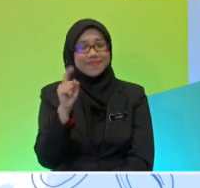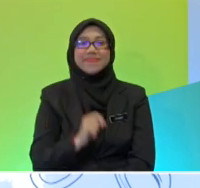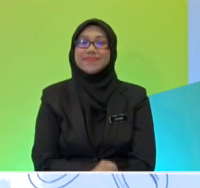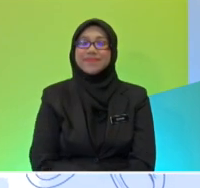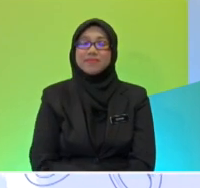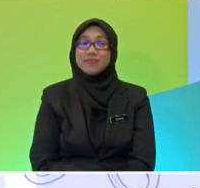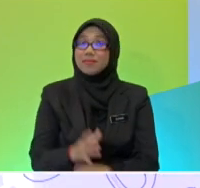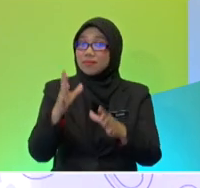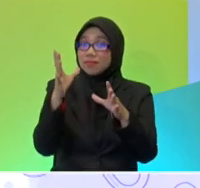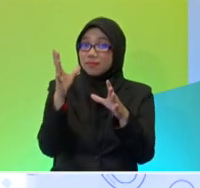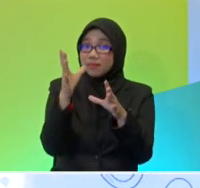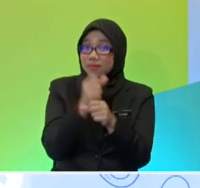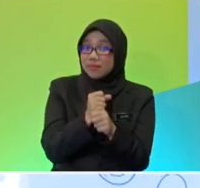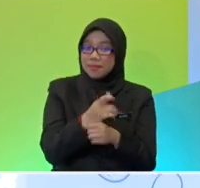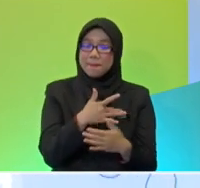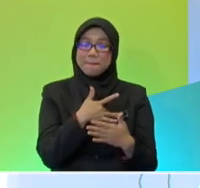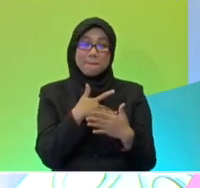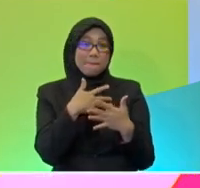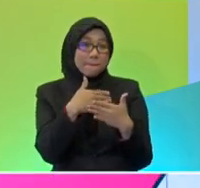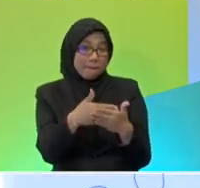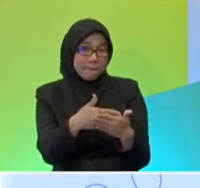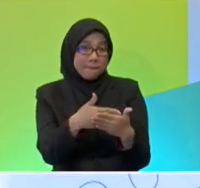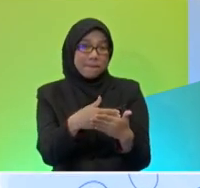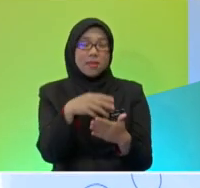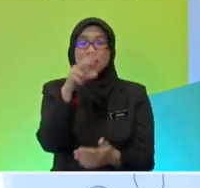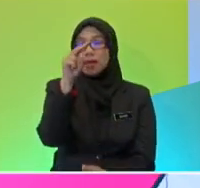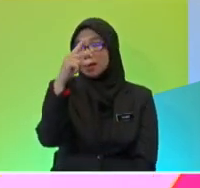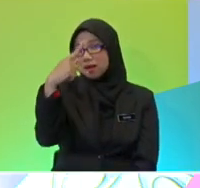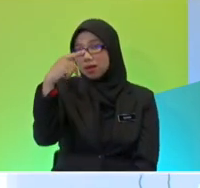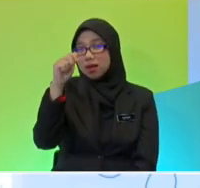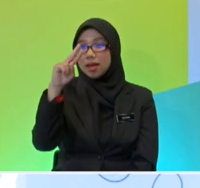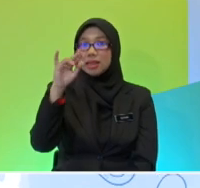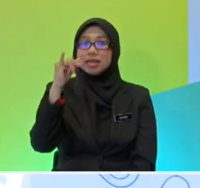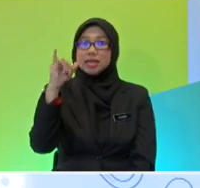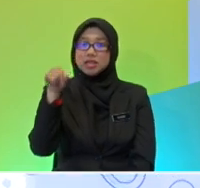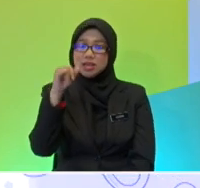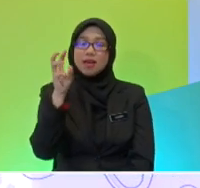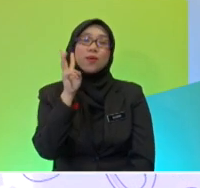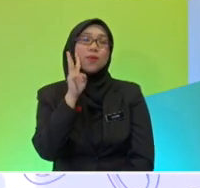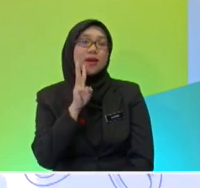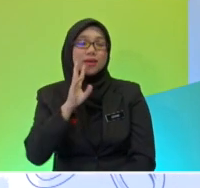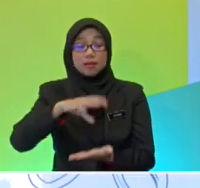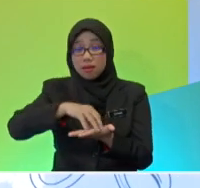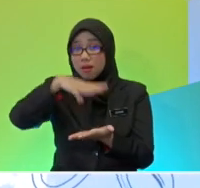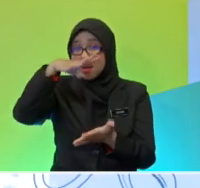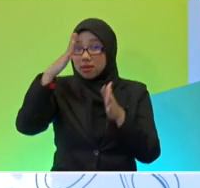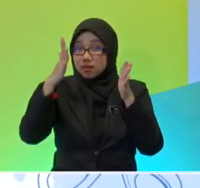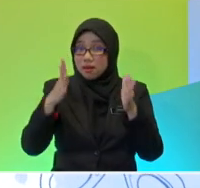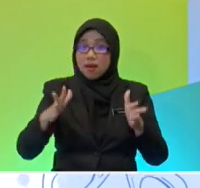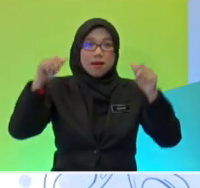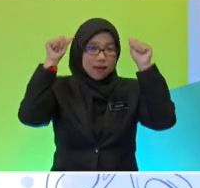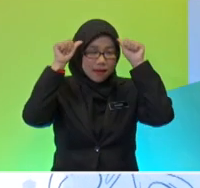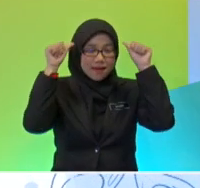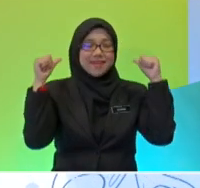dapat menyambal hati sayyidatina Khadijah seorang wanita bangsawan dan Hartawan Arab